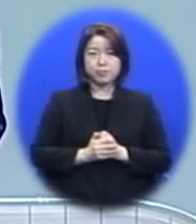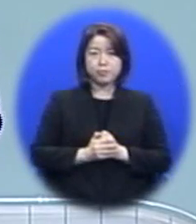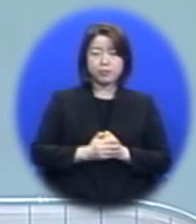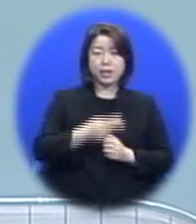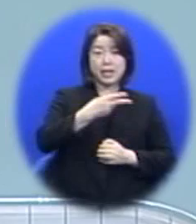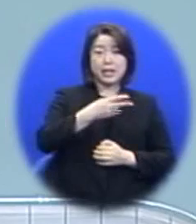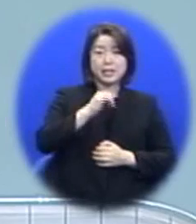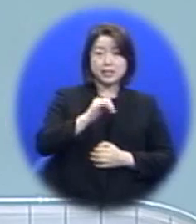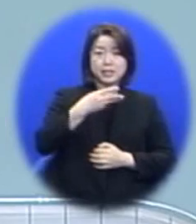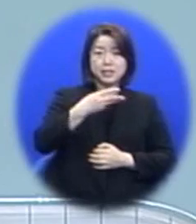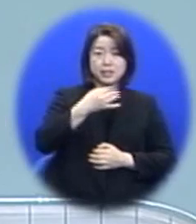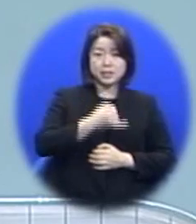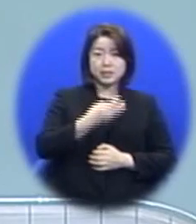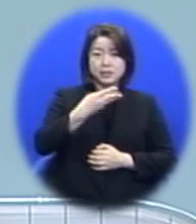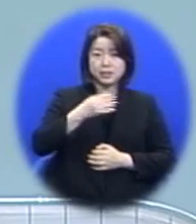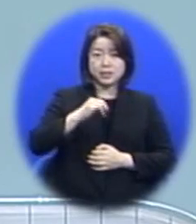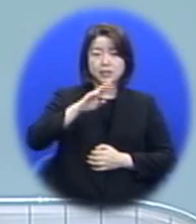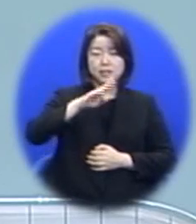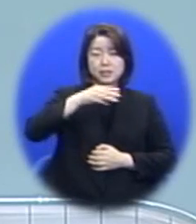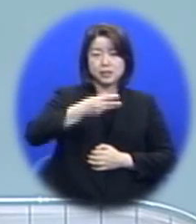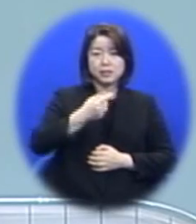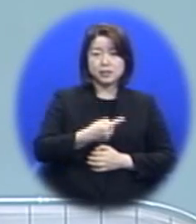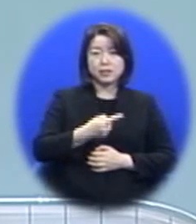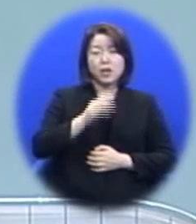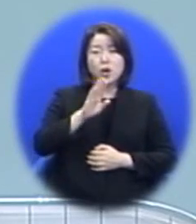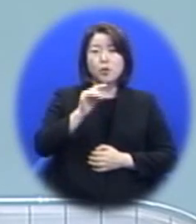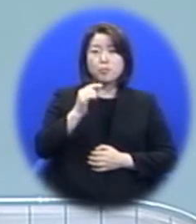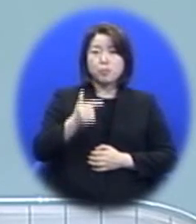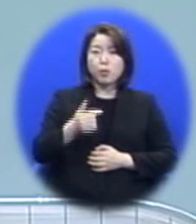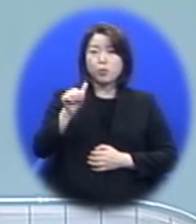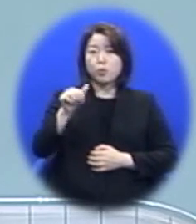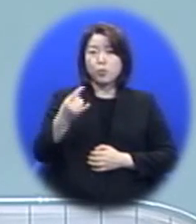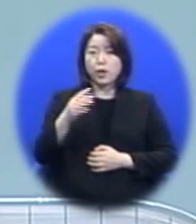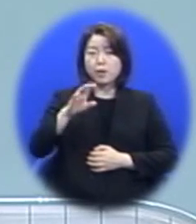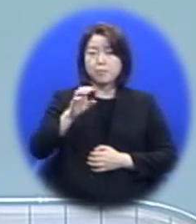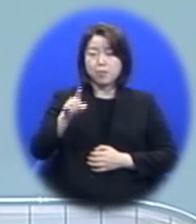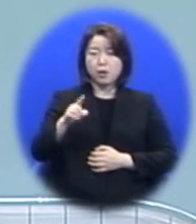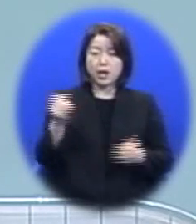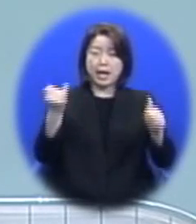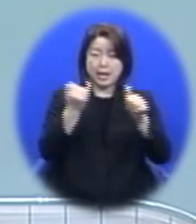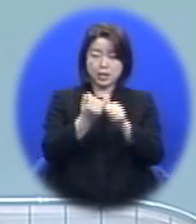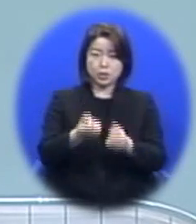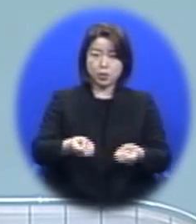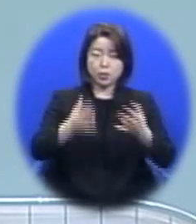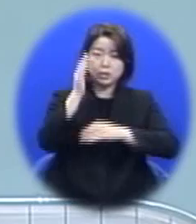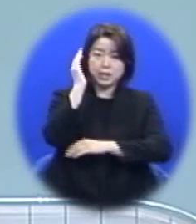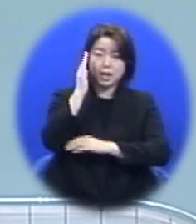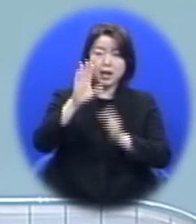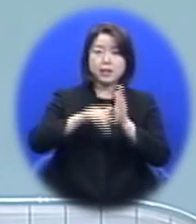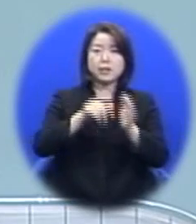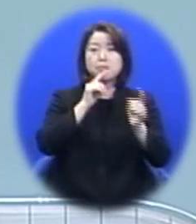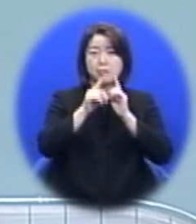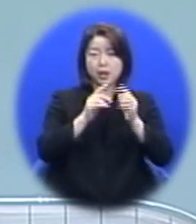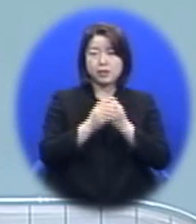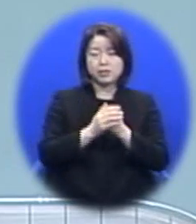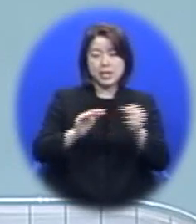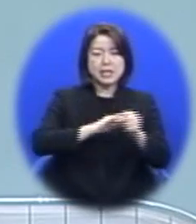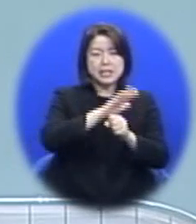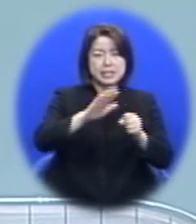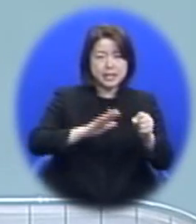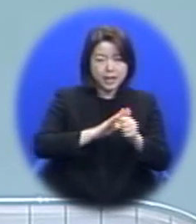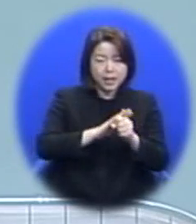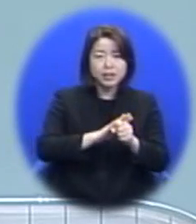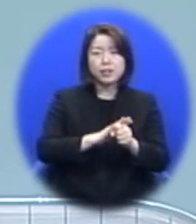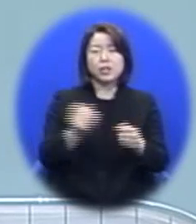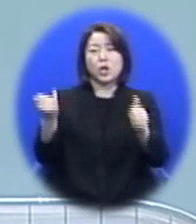디트리히 본헤퍼가 결혼식 주례사에서 한 말이 있습니다. 사랑이 여러분의 결혼을 지탱해 주는 것이 아닙니다. 오히려